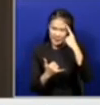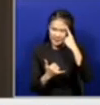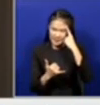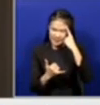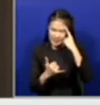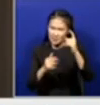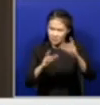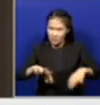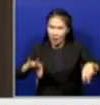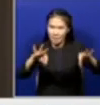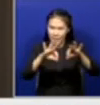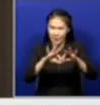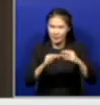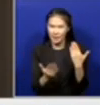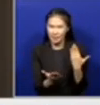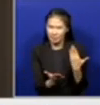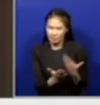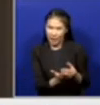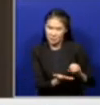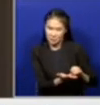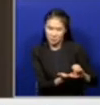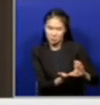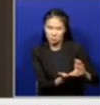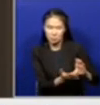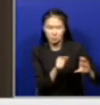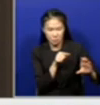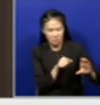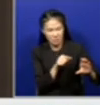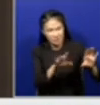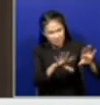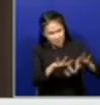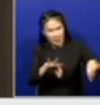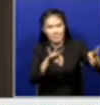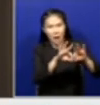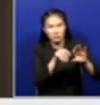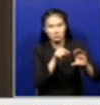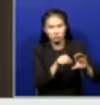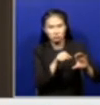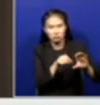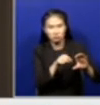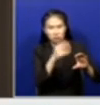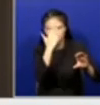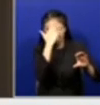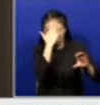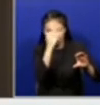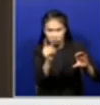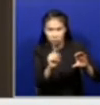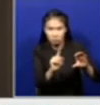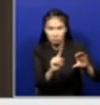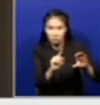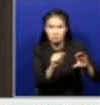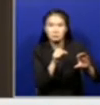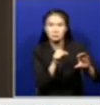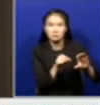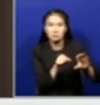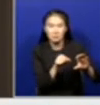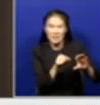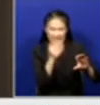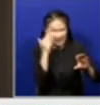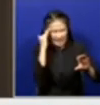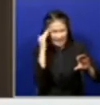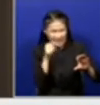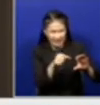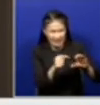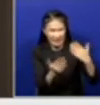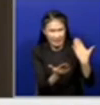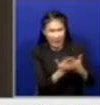งว่าเม็ดเงินทุกบาททุกสตางค์เนี่ยนะนั่นก็คือเงินในอนาคตของลูก